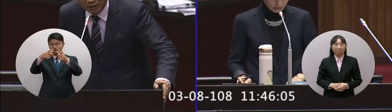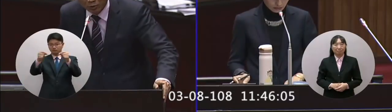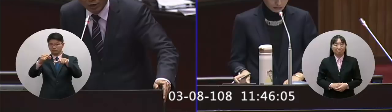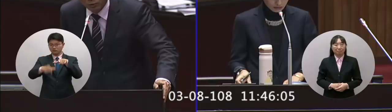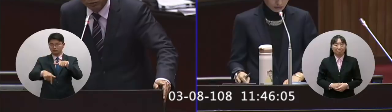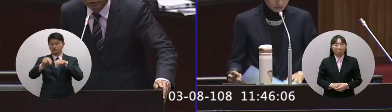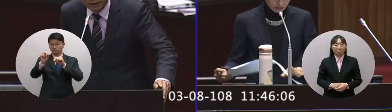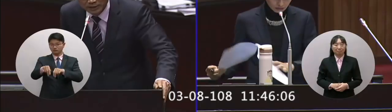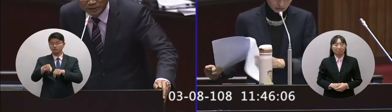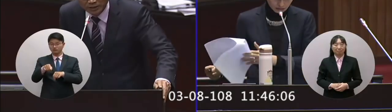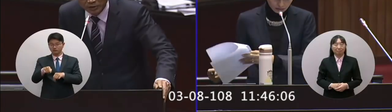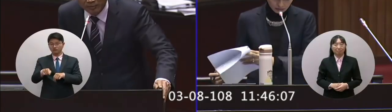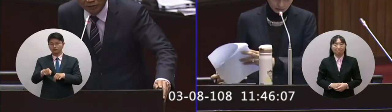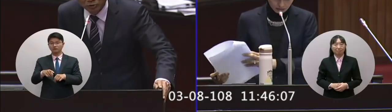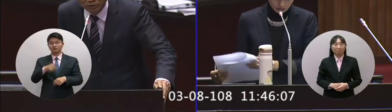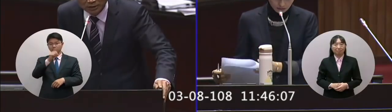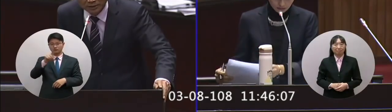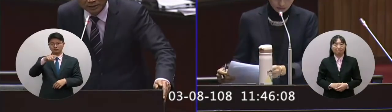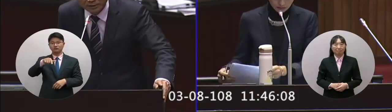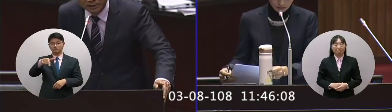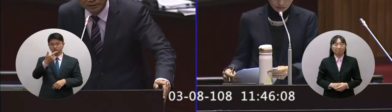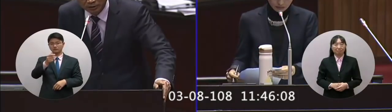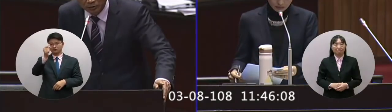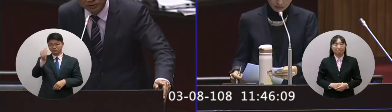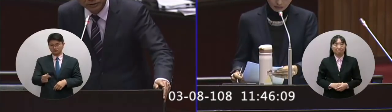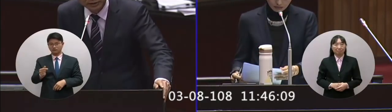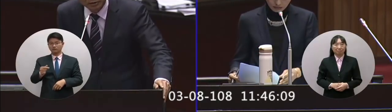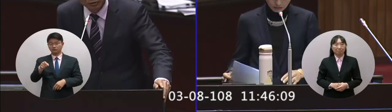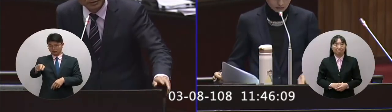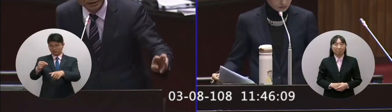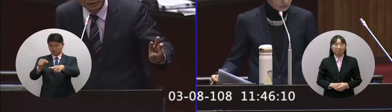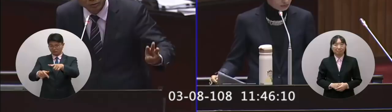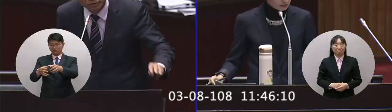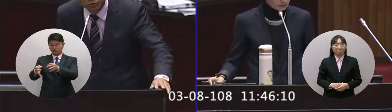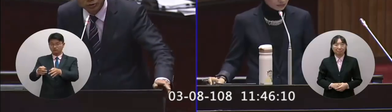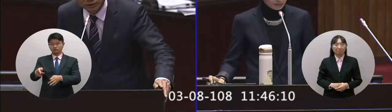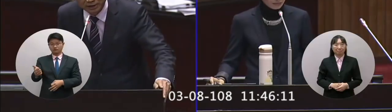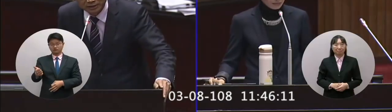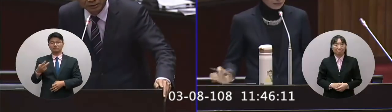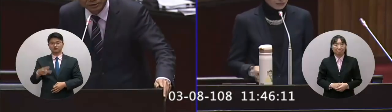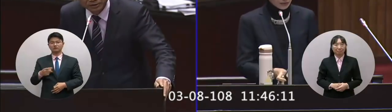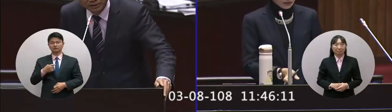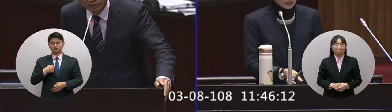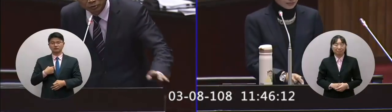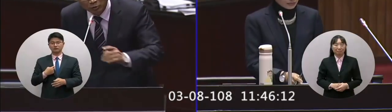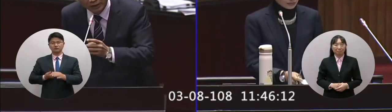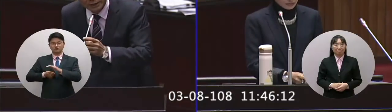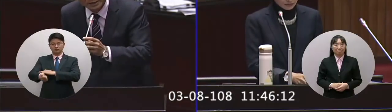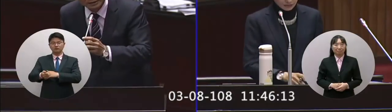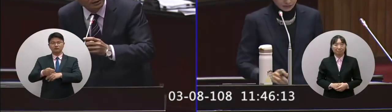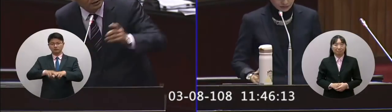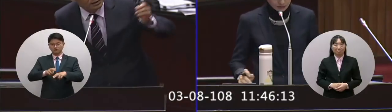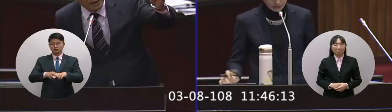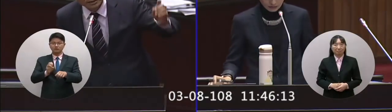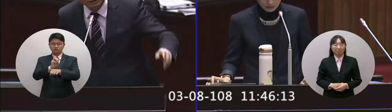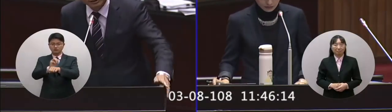Westmatic 这一家跨国有1600多亿的营业额的公司，我们在他的公司做了3个小时，如同委员刚